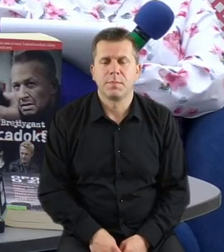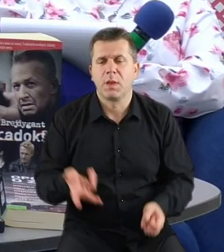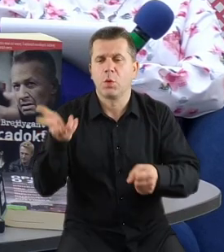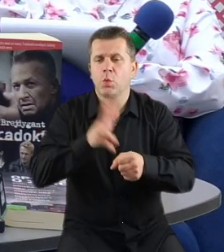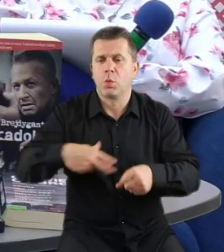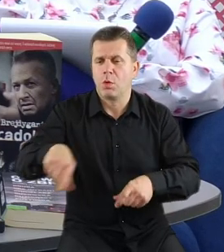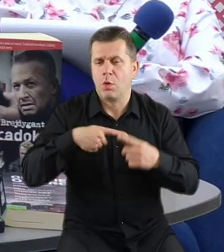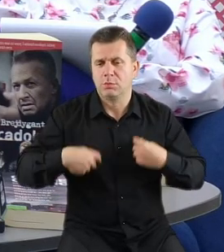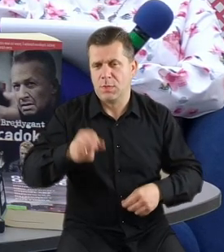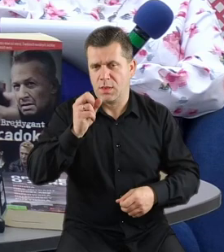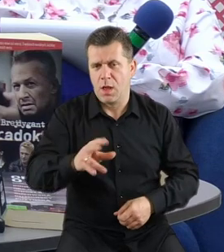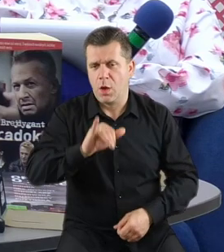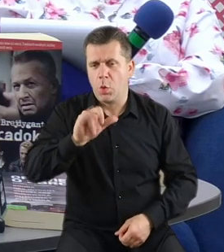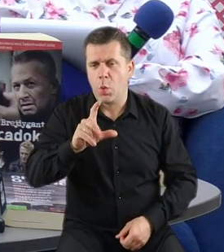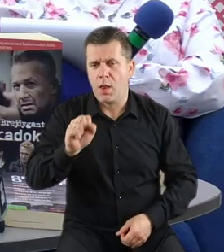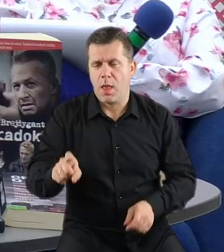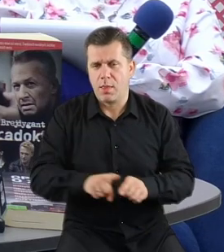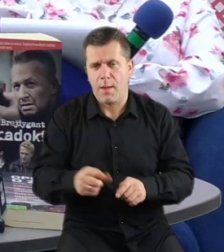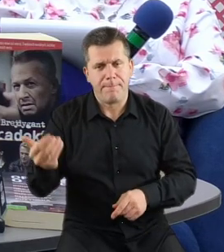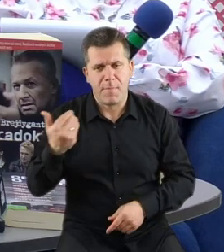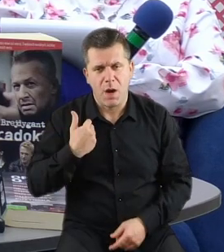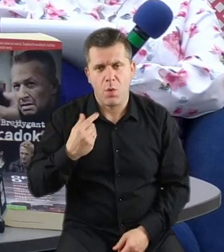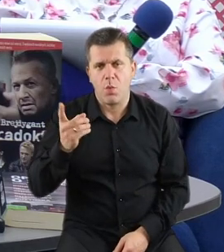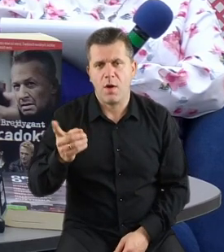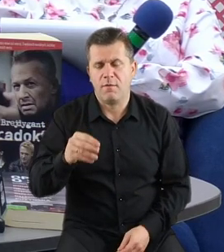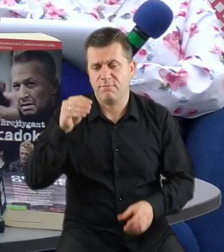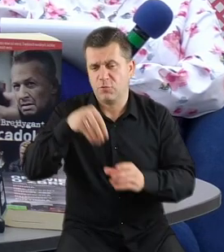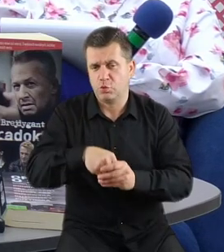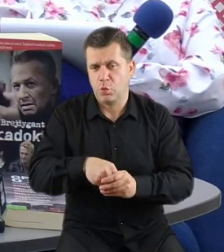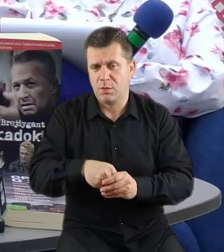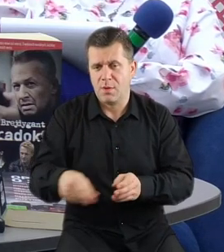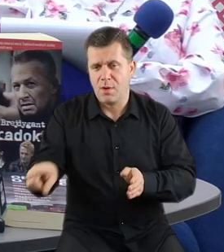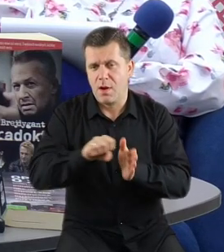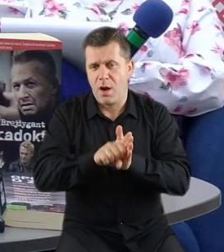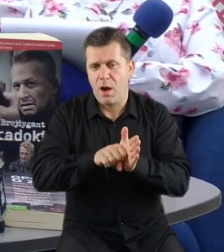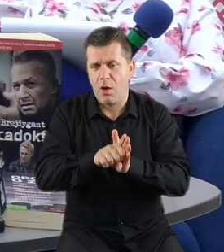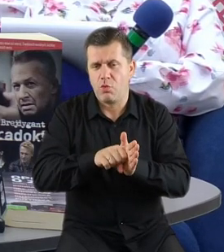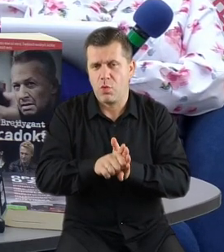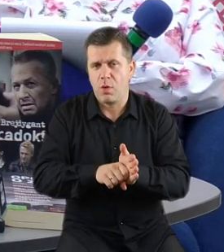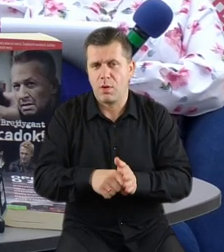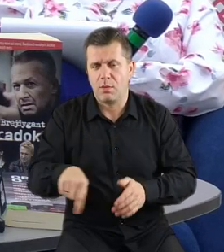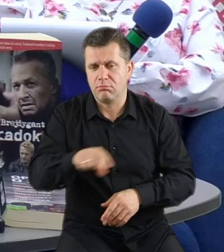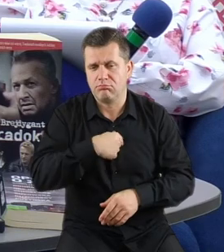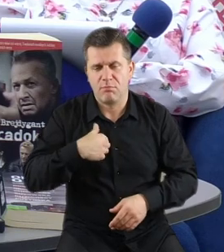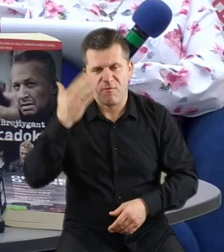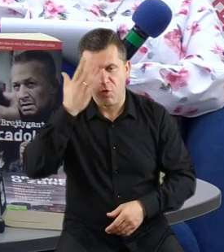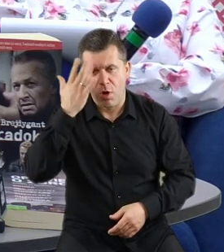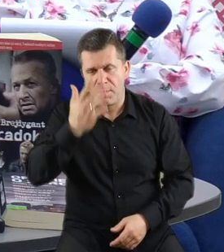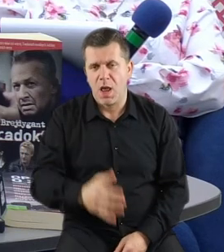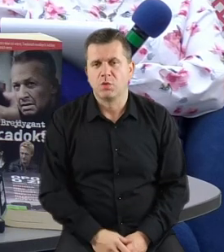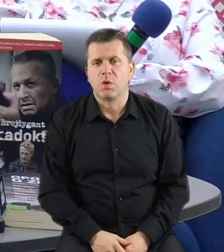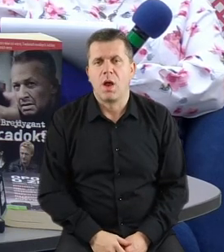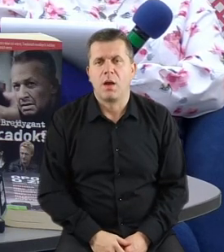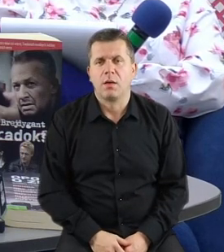niektóre postaci tak, znaczy Julia też zresztą była na wśród aktorek, które żeśmy jakby sobie wyobrażali, no więc